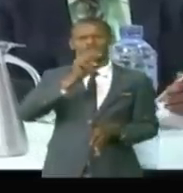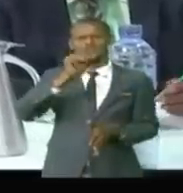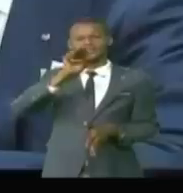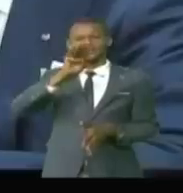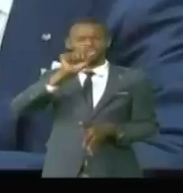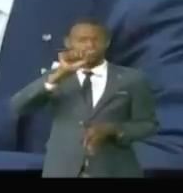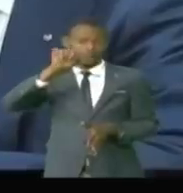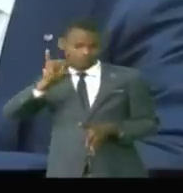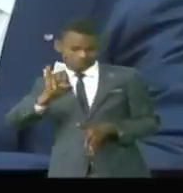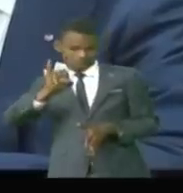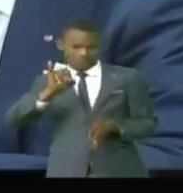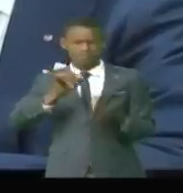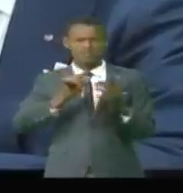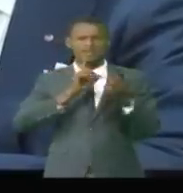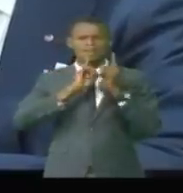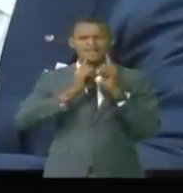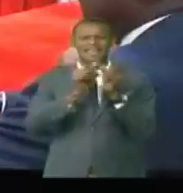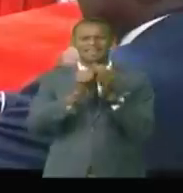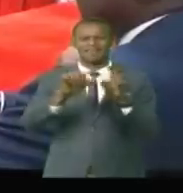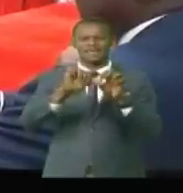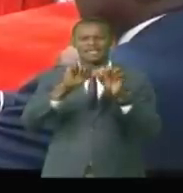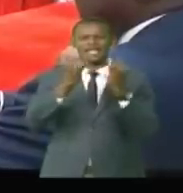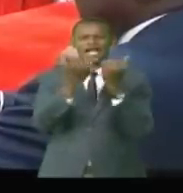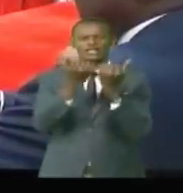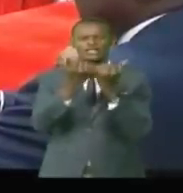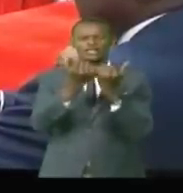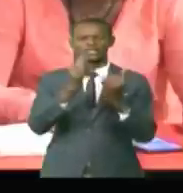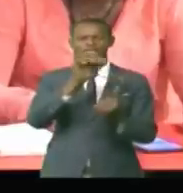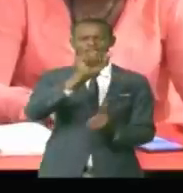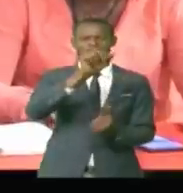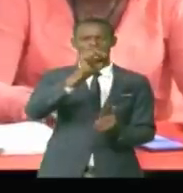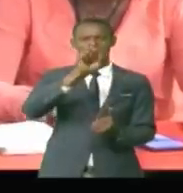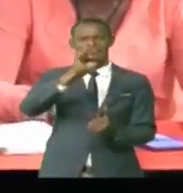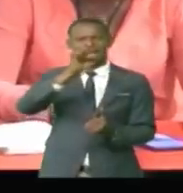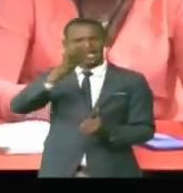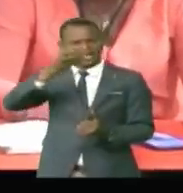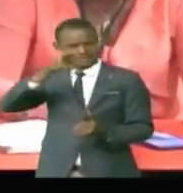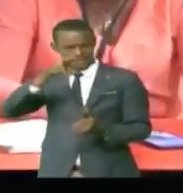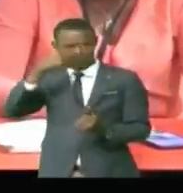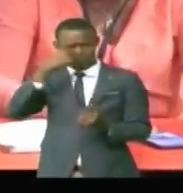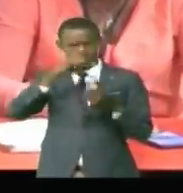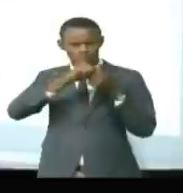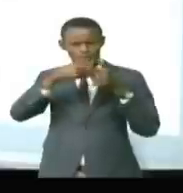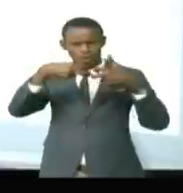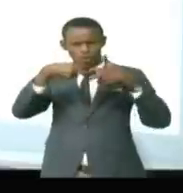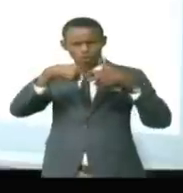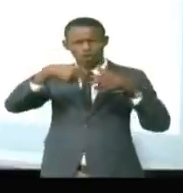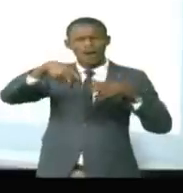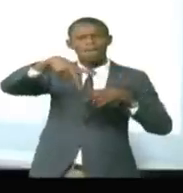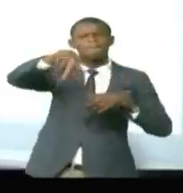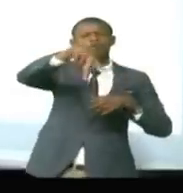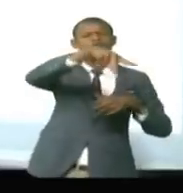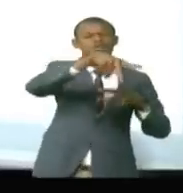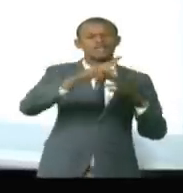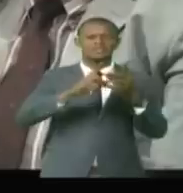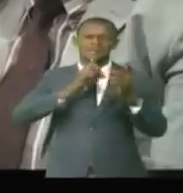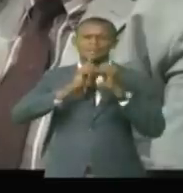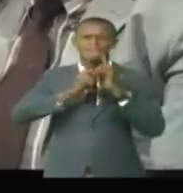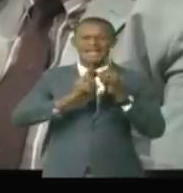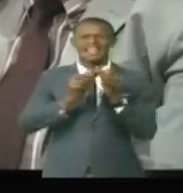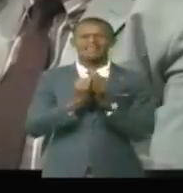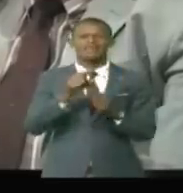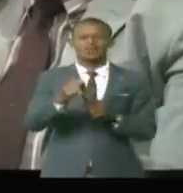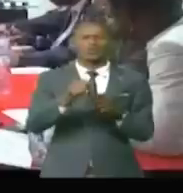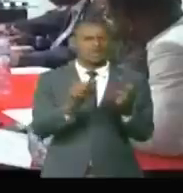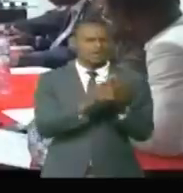l'énergie en milieu rural et périurbain ANCER, et l'entreprise choisie pour les travaux ont fait de même. La conférence pour le développement du